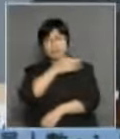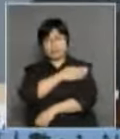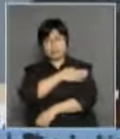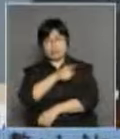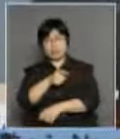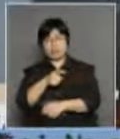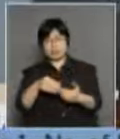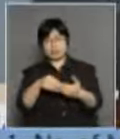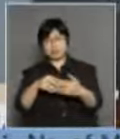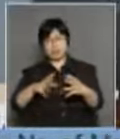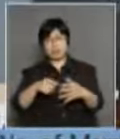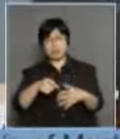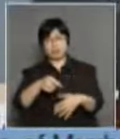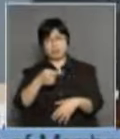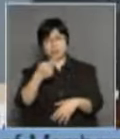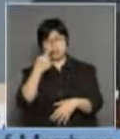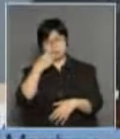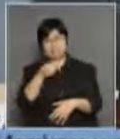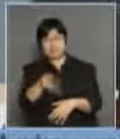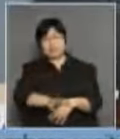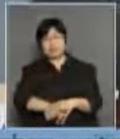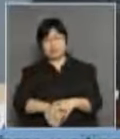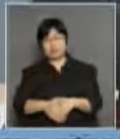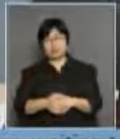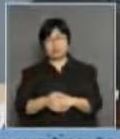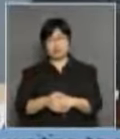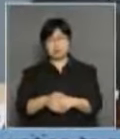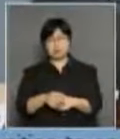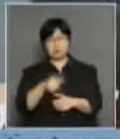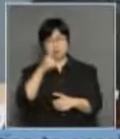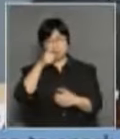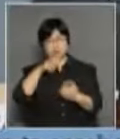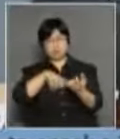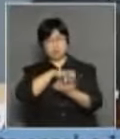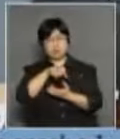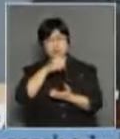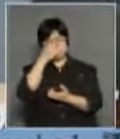拉布，我咪唔俾你，唔俾你咪話你搞亂個香港